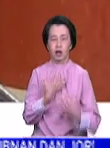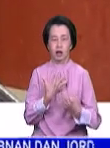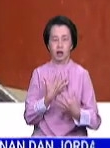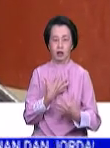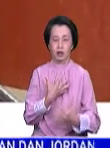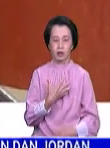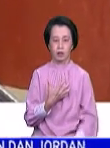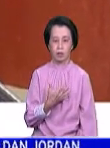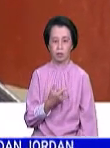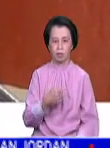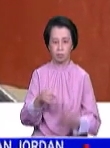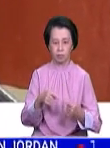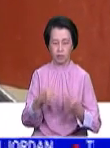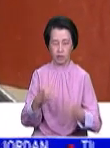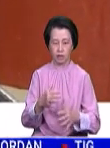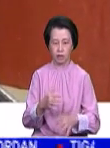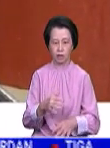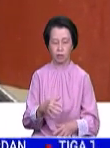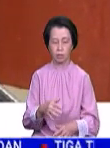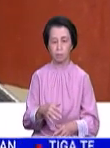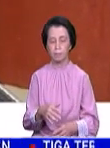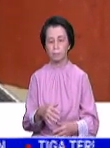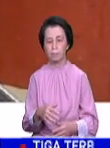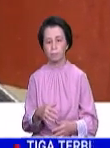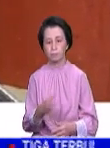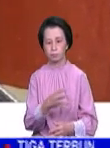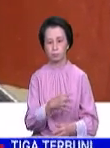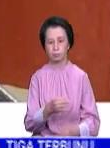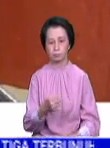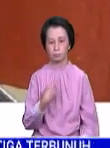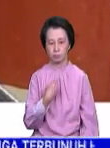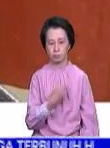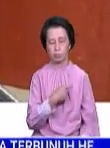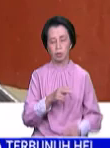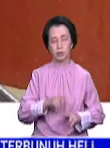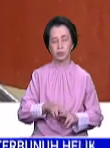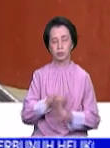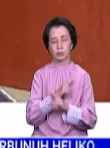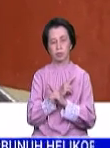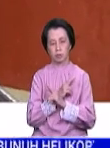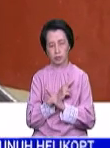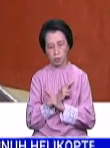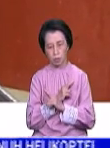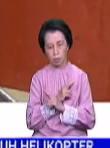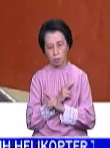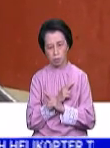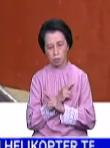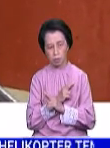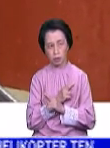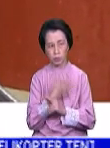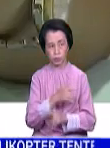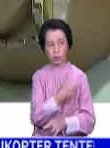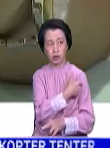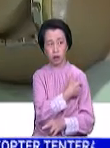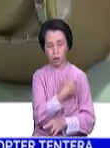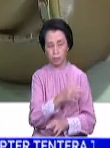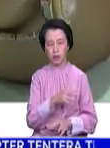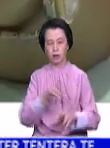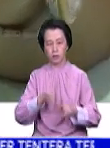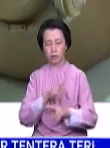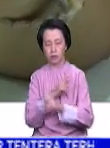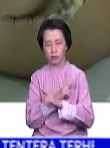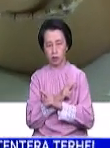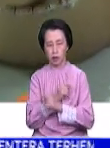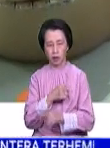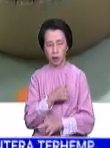jarum. And nurse saya dapat tenangkan kami lah. When kami duduk, relax, ambil vaksin. Sebenarnya vaksin saya dah